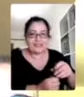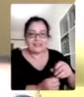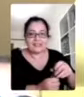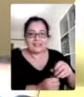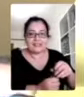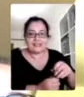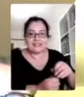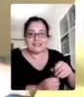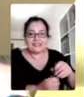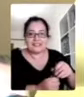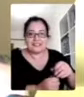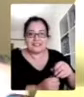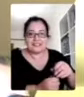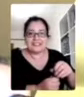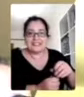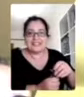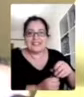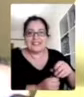içilmiş olarak duruyor olur o ya.